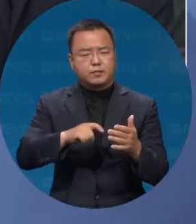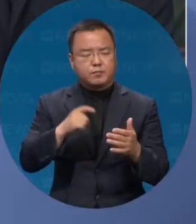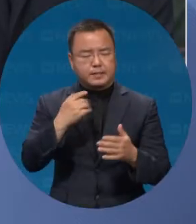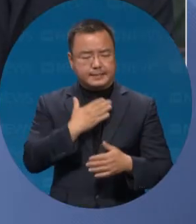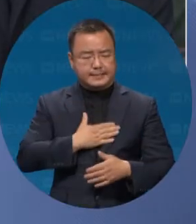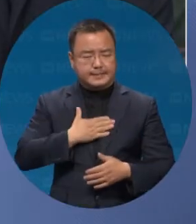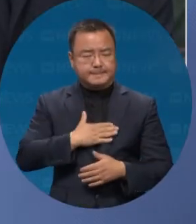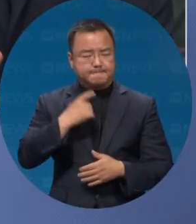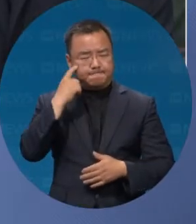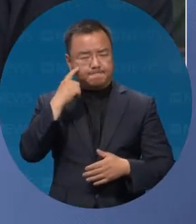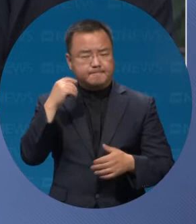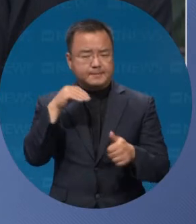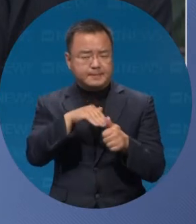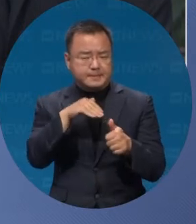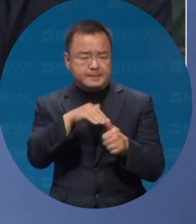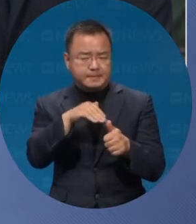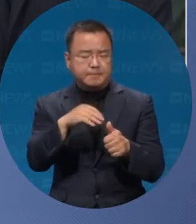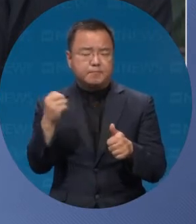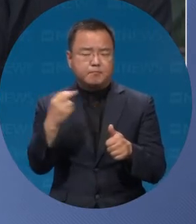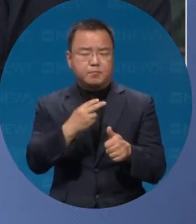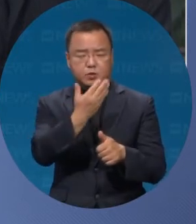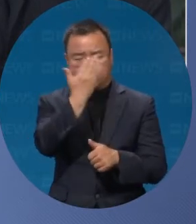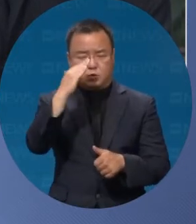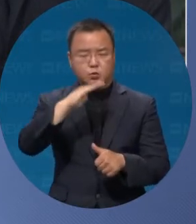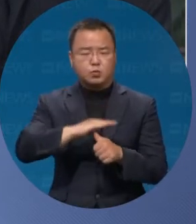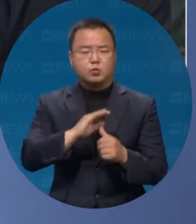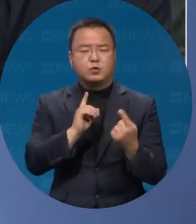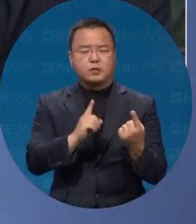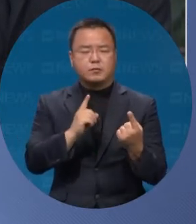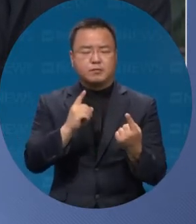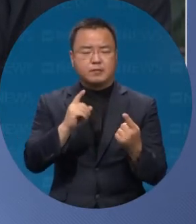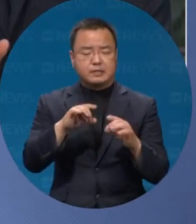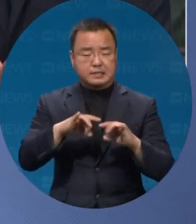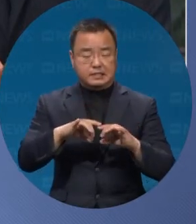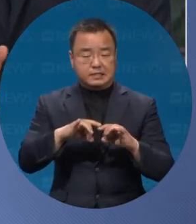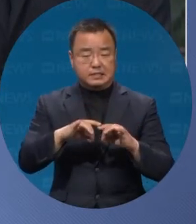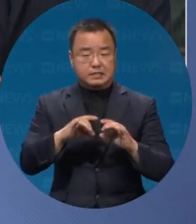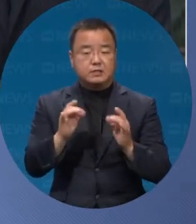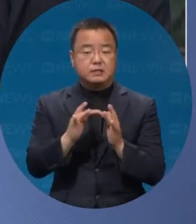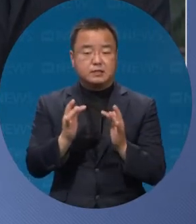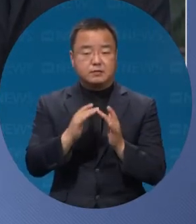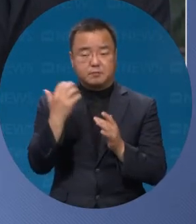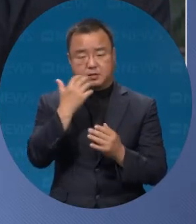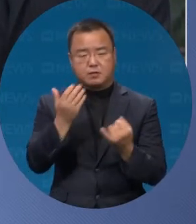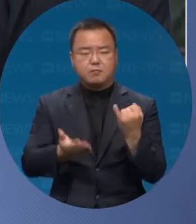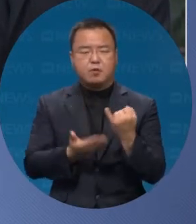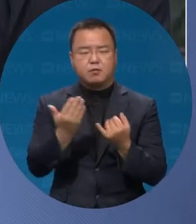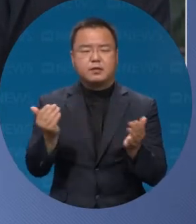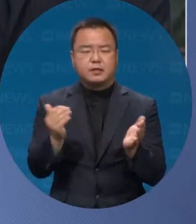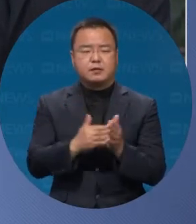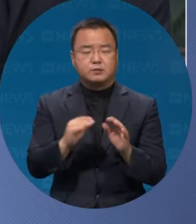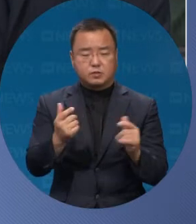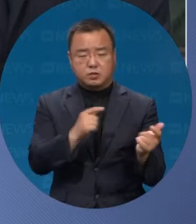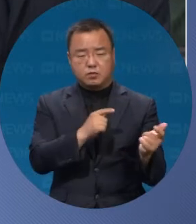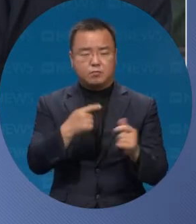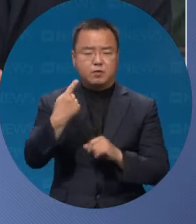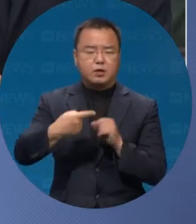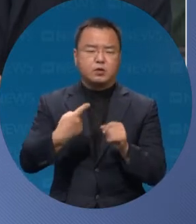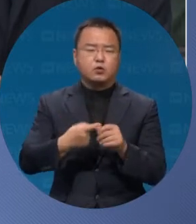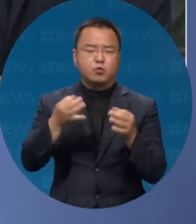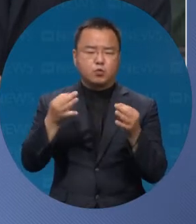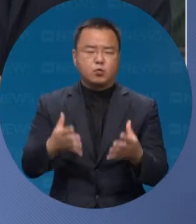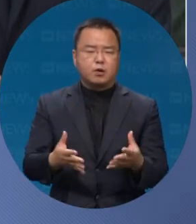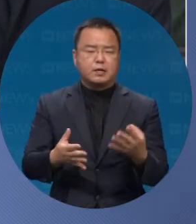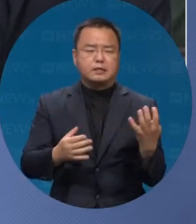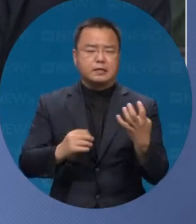아니라 청소년 대상 디지털 성범죄 등 사이버 학교폭력 비중은 정부 공식 통계로 만 1년 사이 40% 가까이